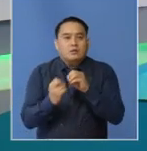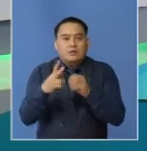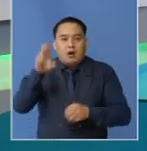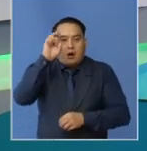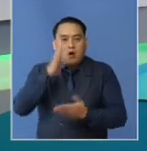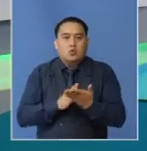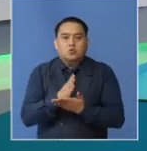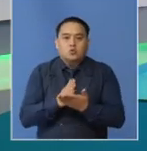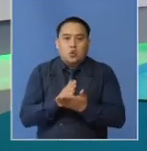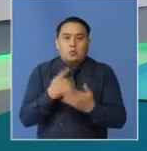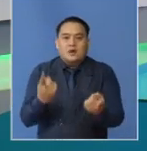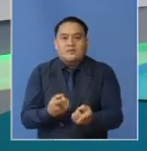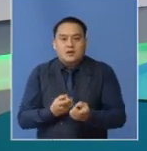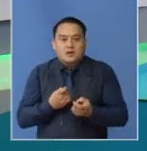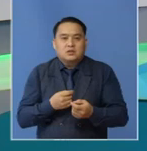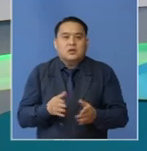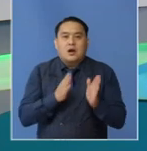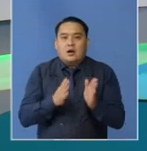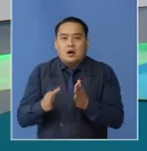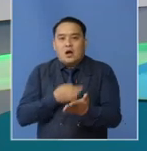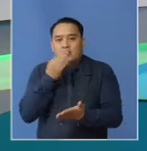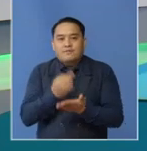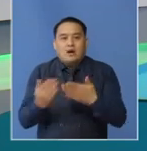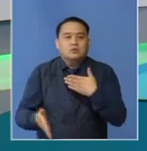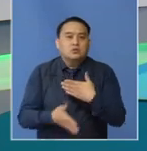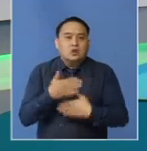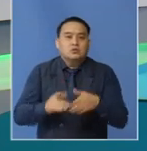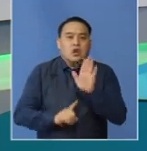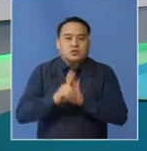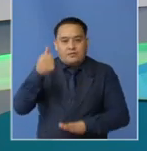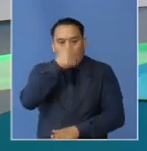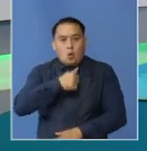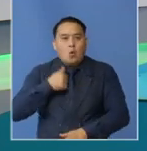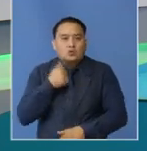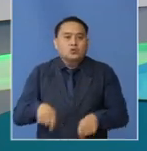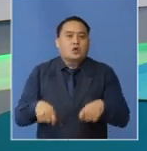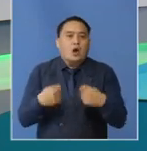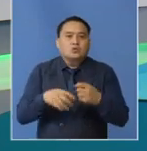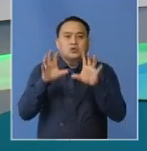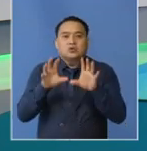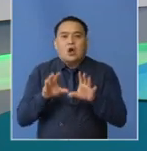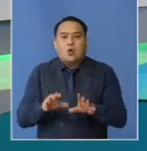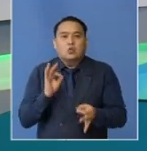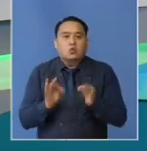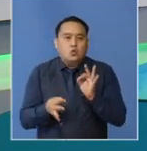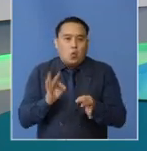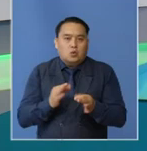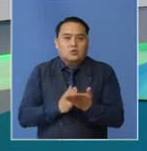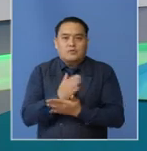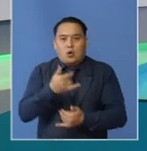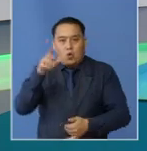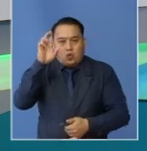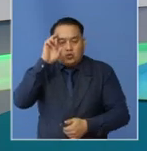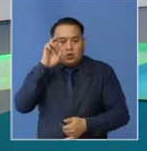12 государственных служащих привлечены к дисциплинарной ответственности с начала года за нарушение норм законодательства в сфере